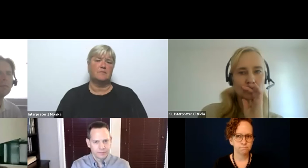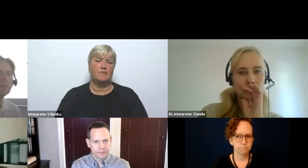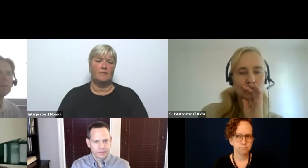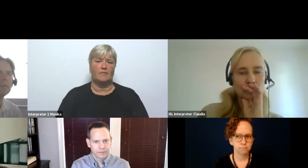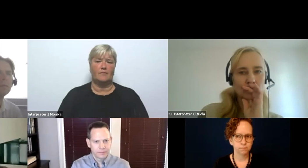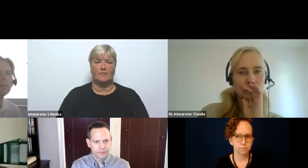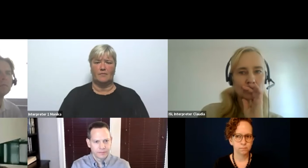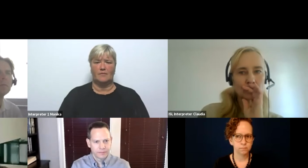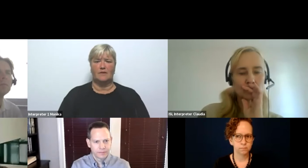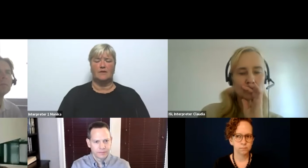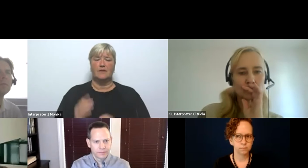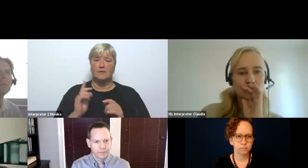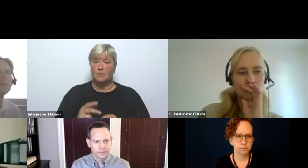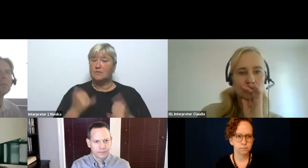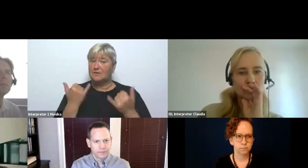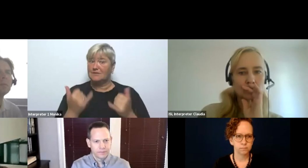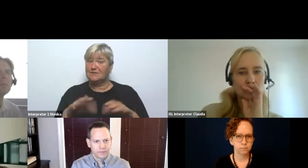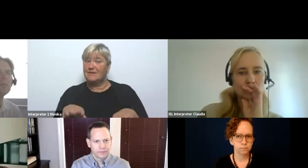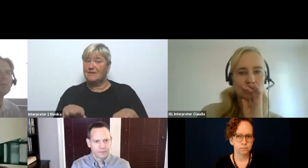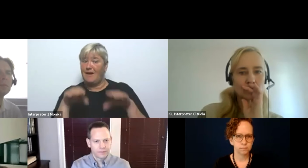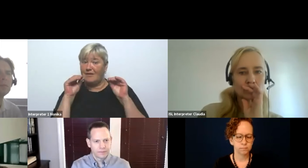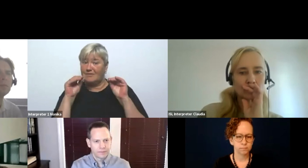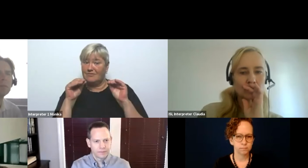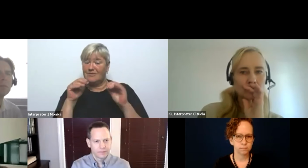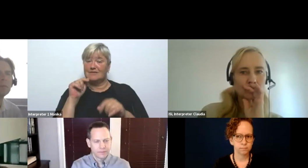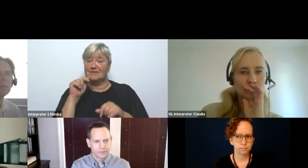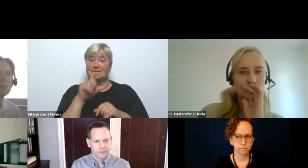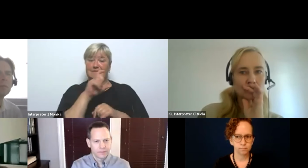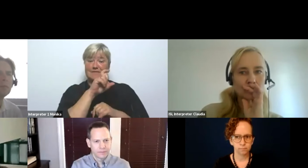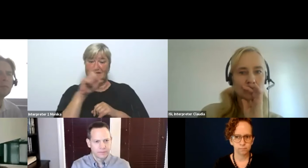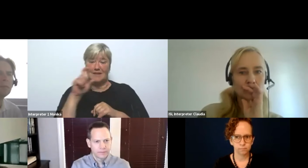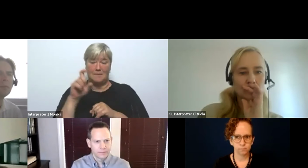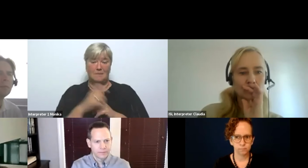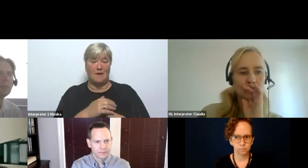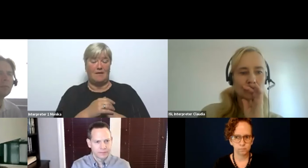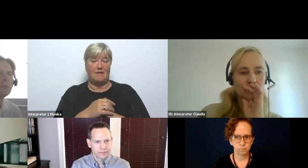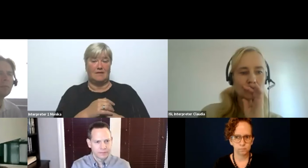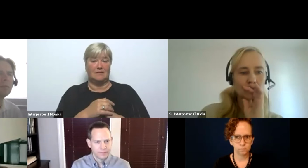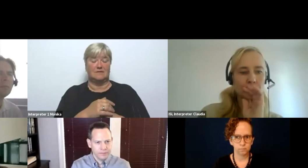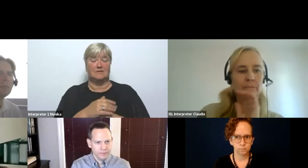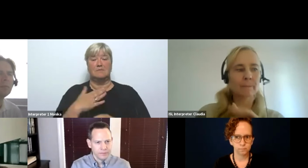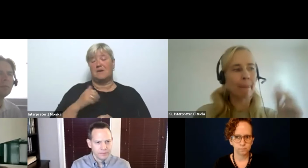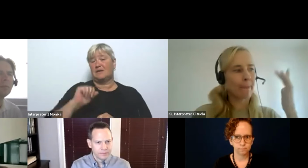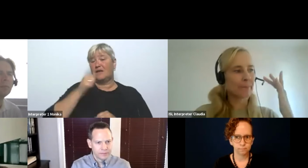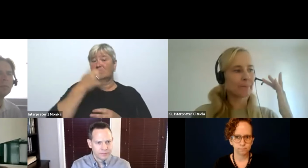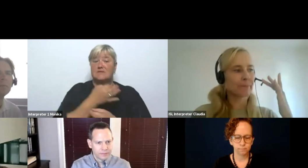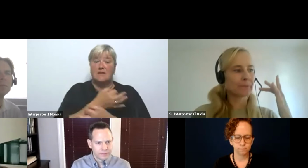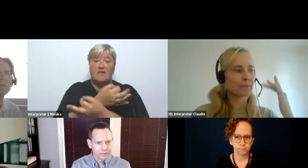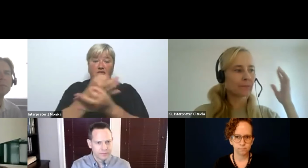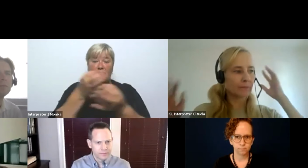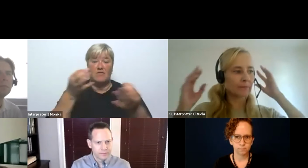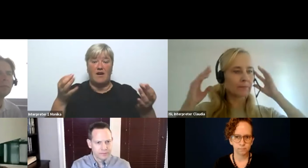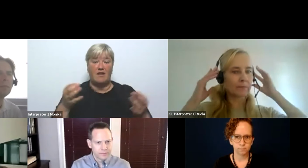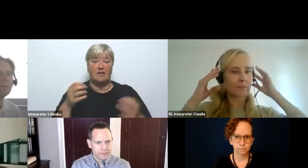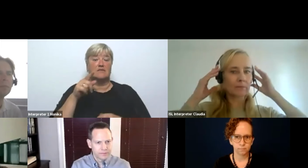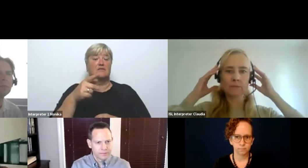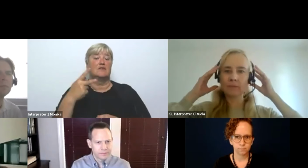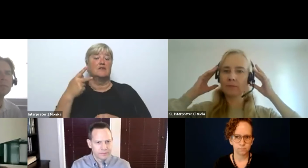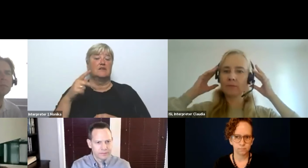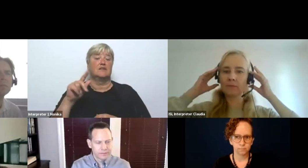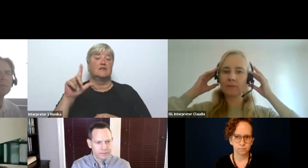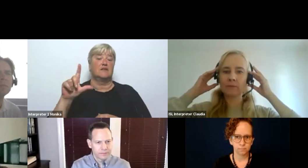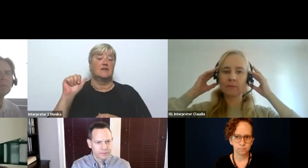Und steigen wir gleich ein, mitten in das Thema. Und meine erste Frage geht an Klaus.